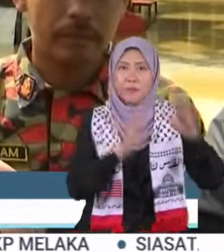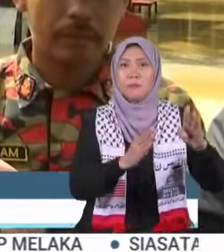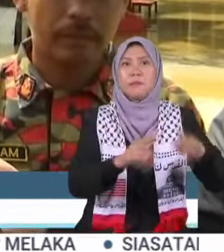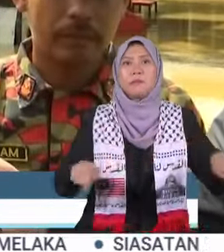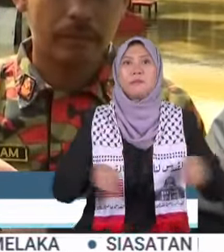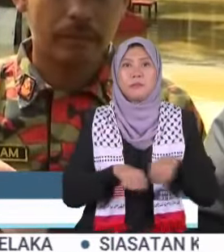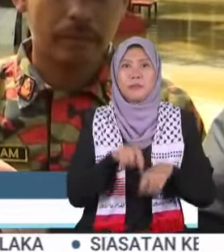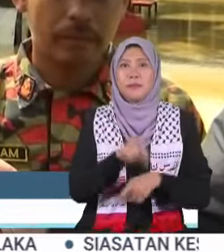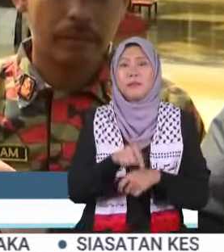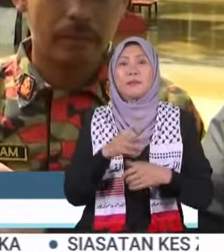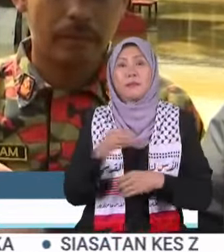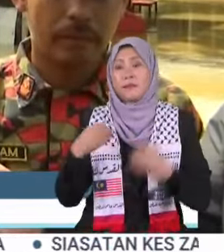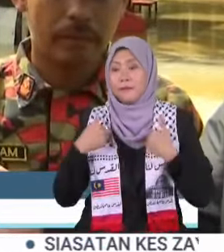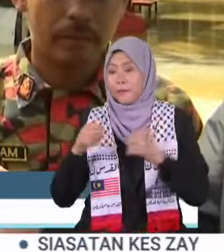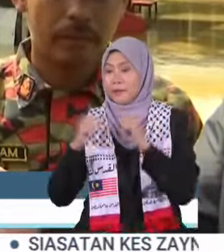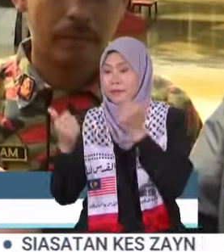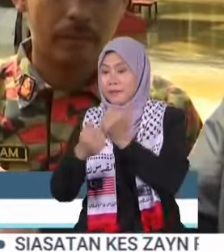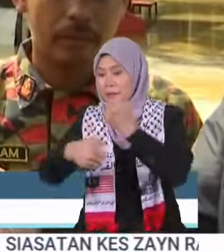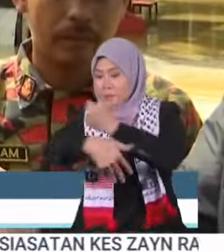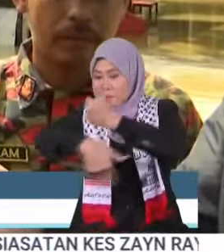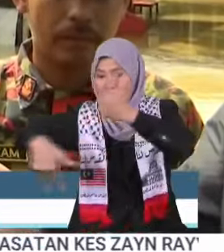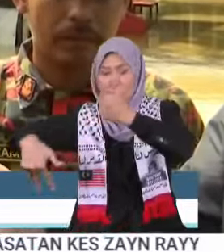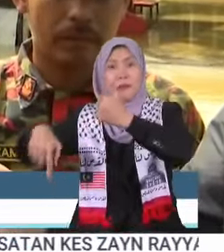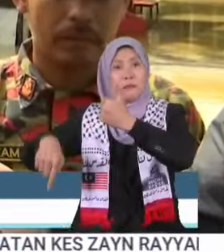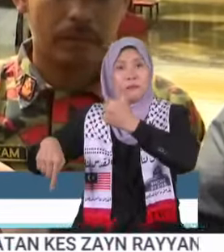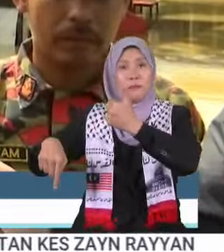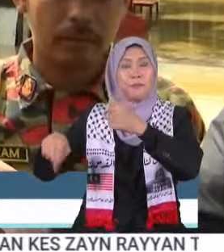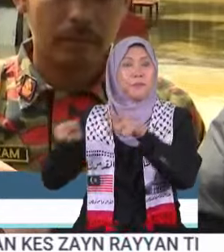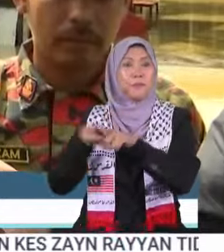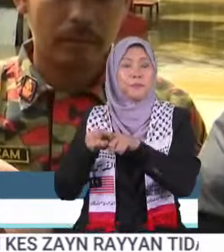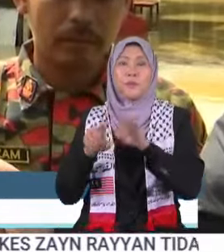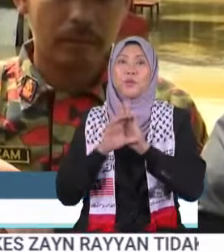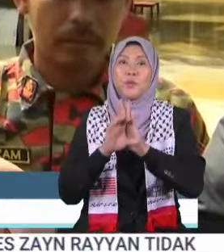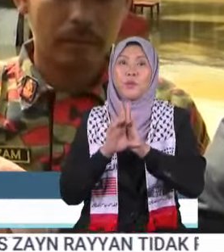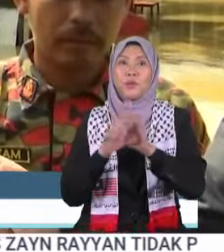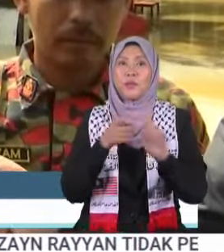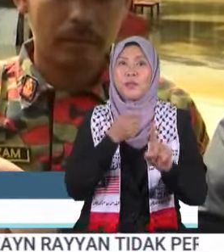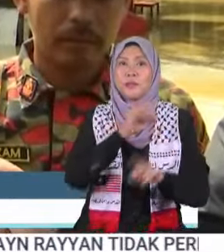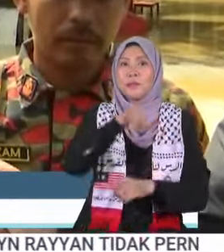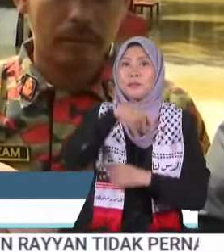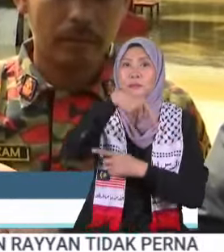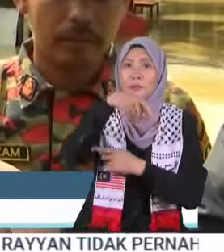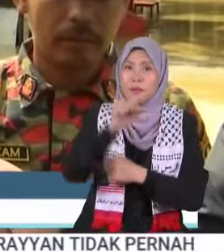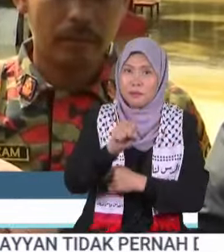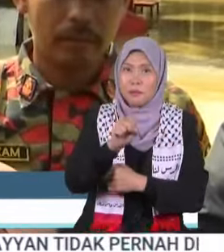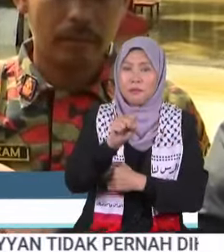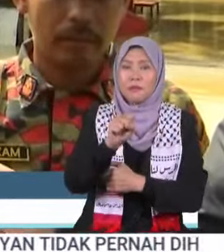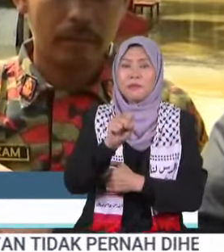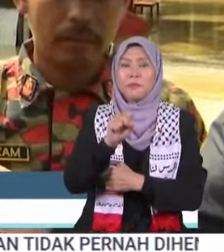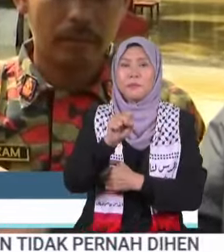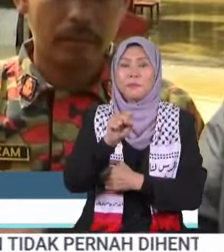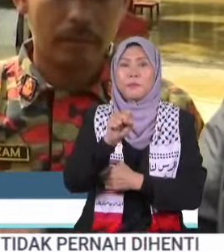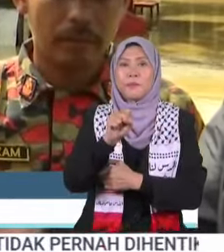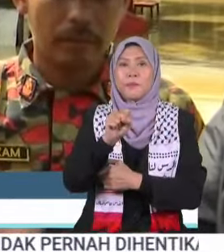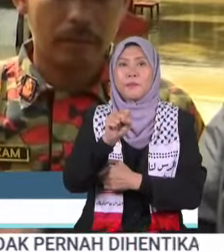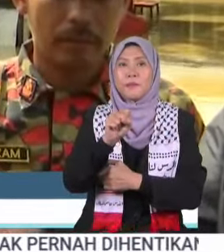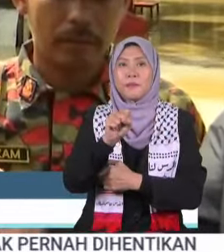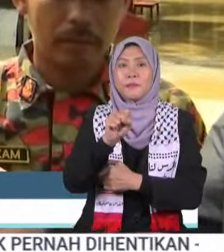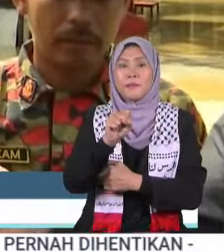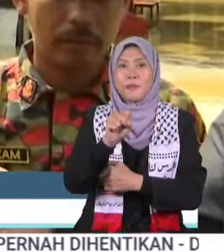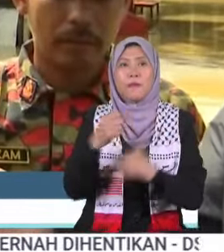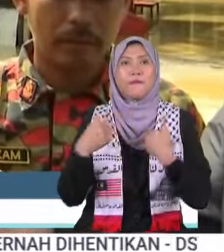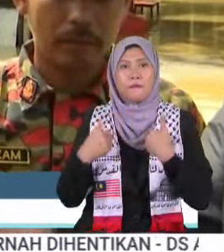daripada agensi-agensi yang sedia ada yang di bawah pkob contoh daripada JPS yang sentiasa berkalah